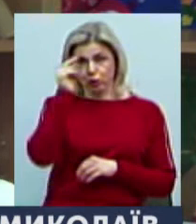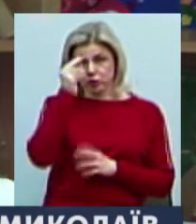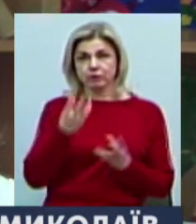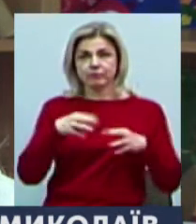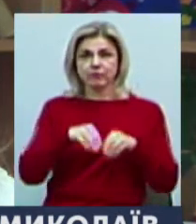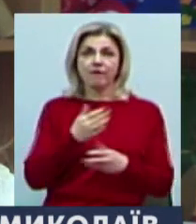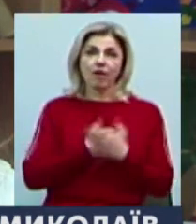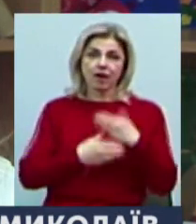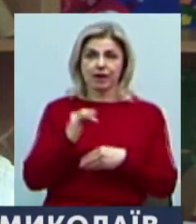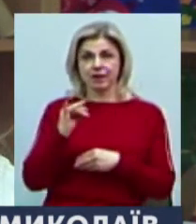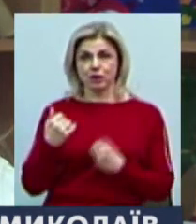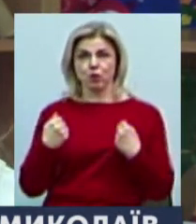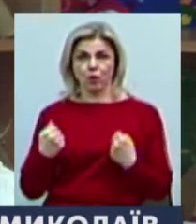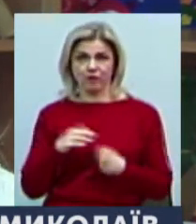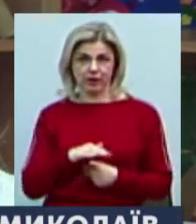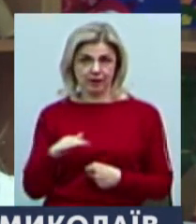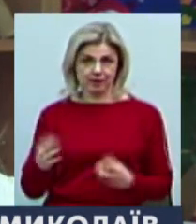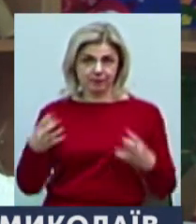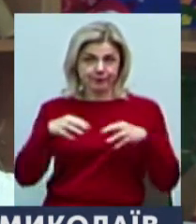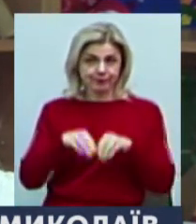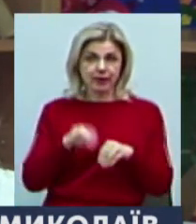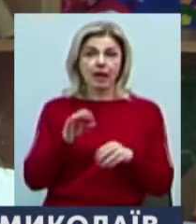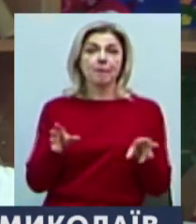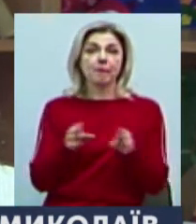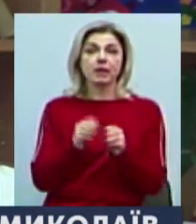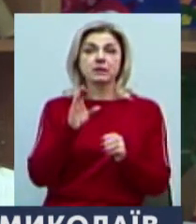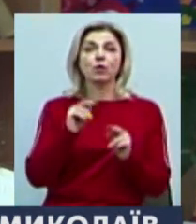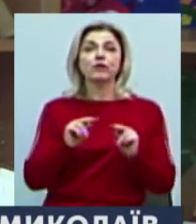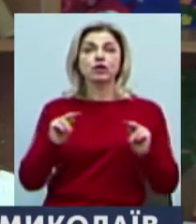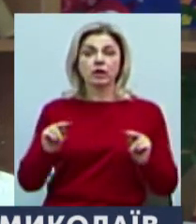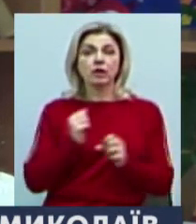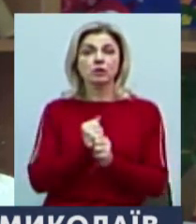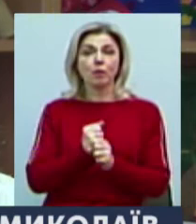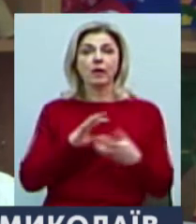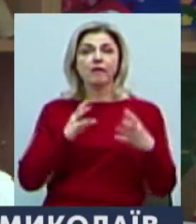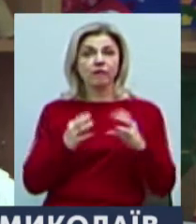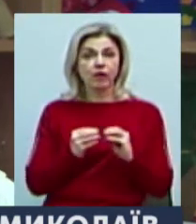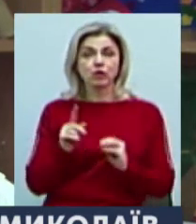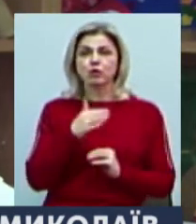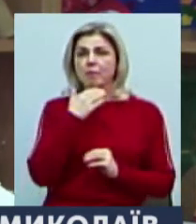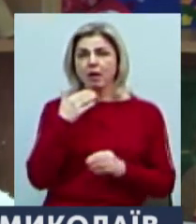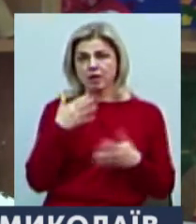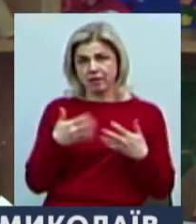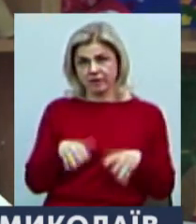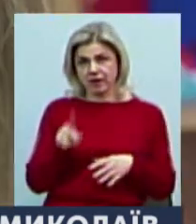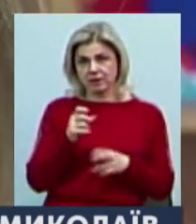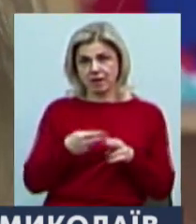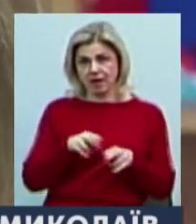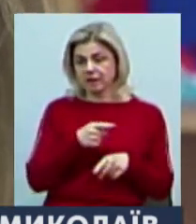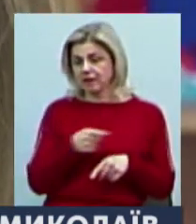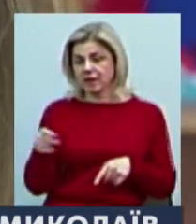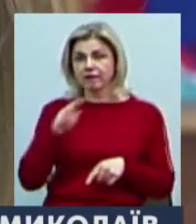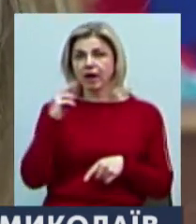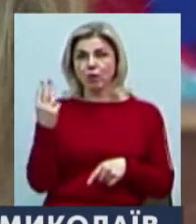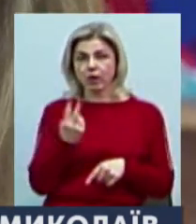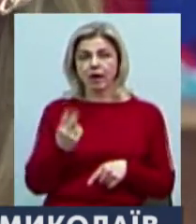І ми з вчителем зробили висновки, що ми багато втратили за цих два роки. Ганна